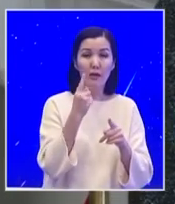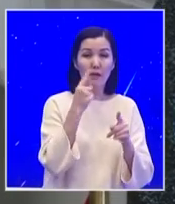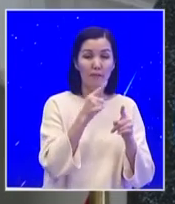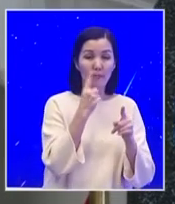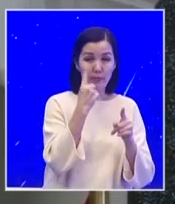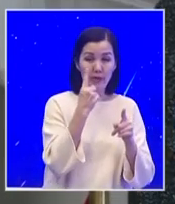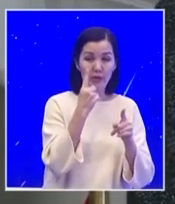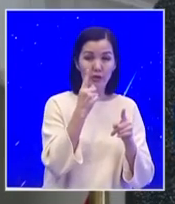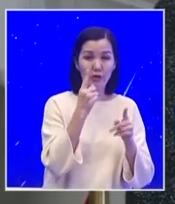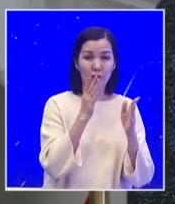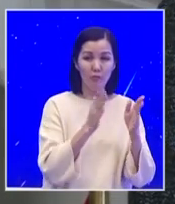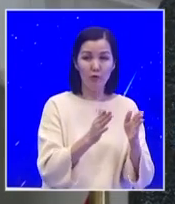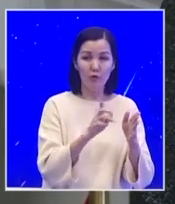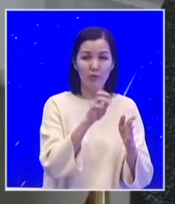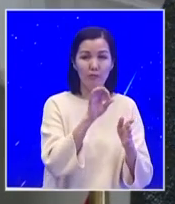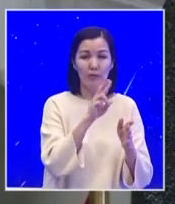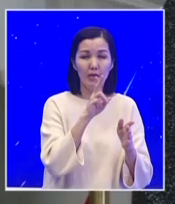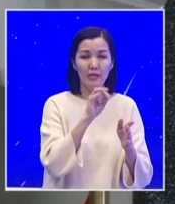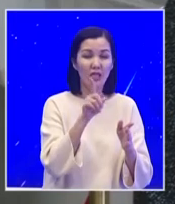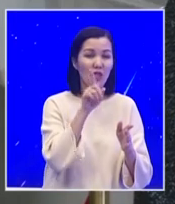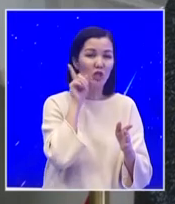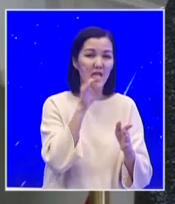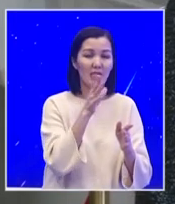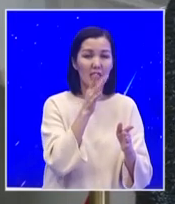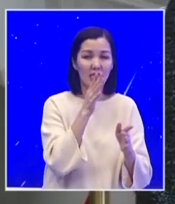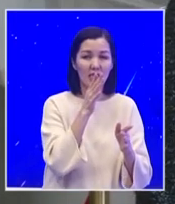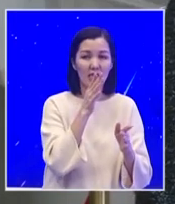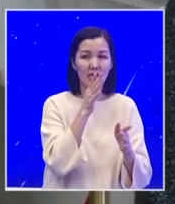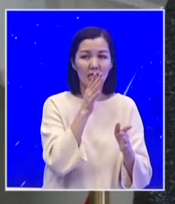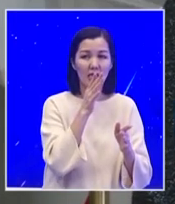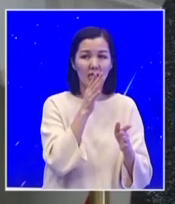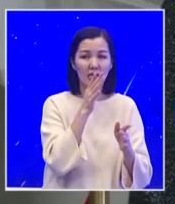бөлімі Бекзаттың жас кезіндегі